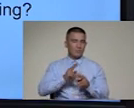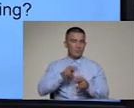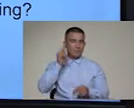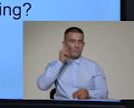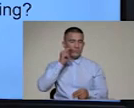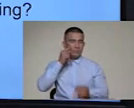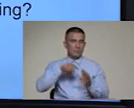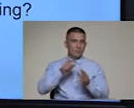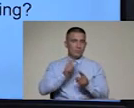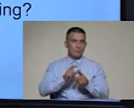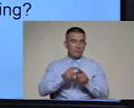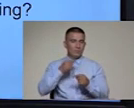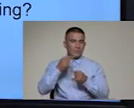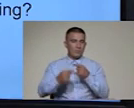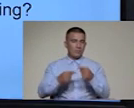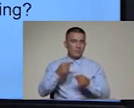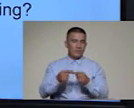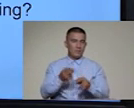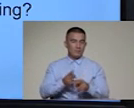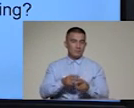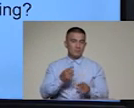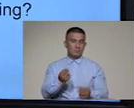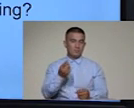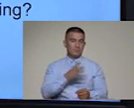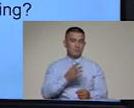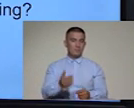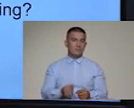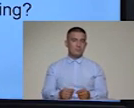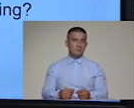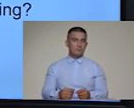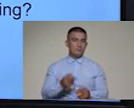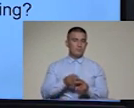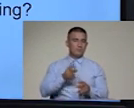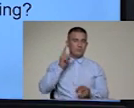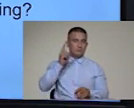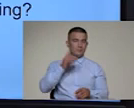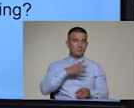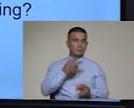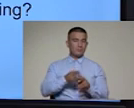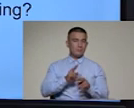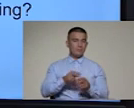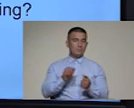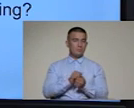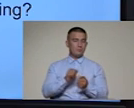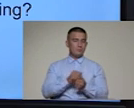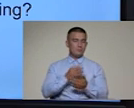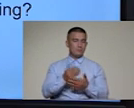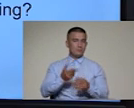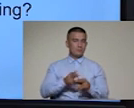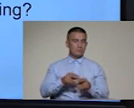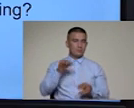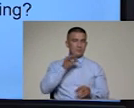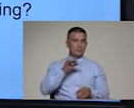va topilgan elementlar hisoblanadi. Qadimdan ma'lum bo'lgan qotishmani aniqlang. Tarixdan